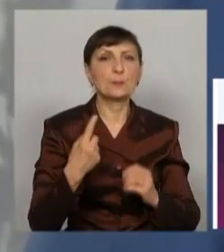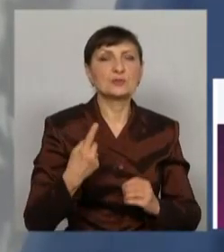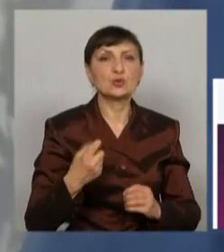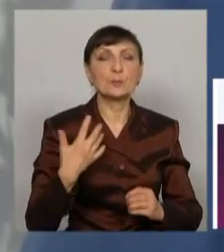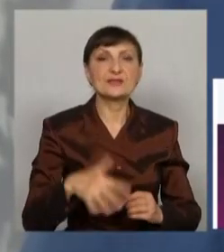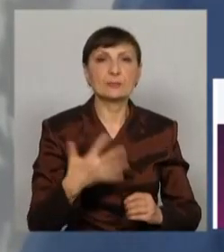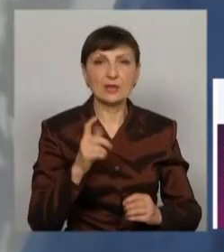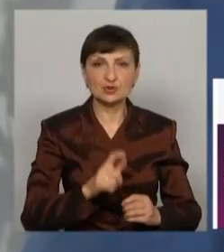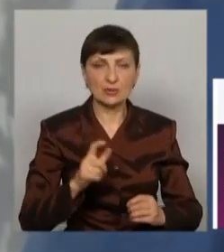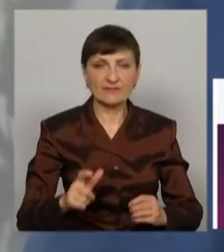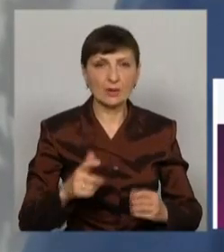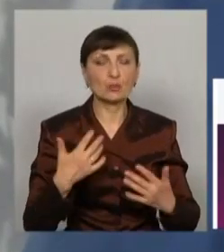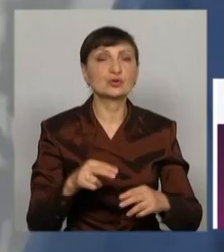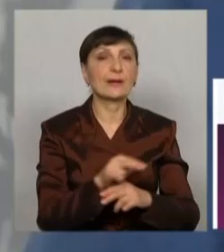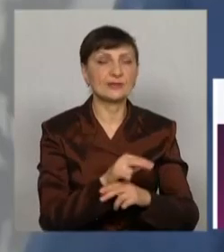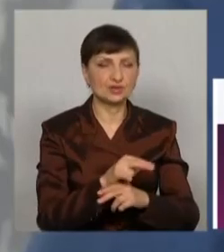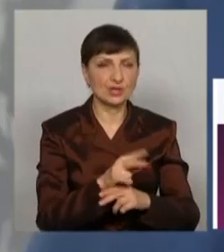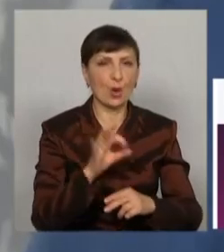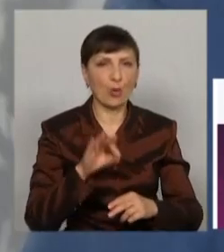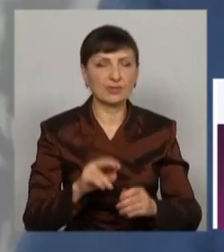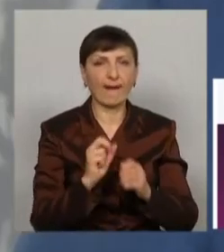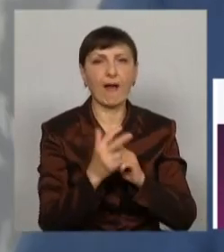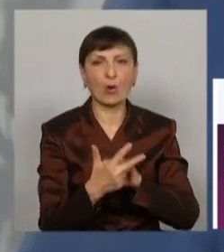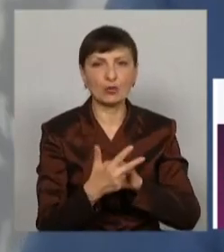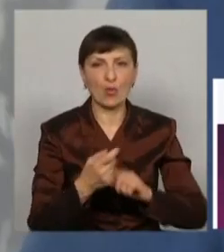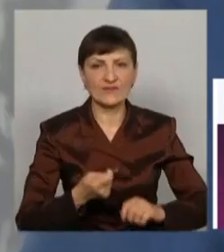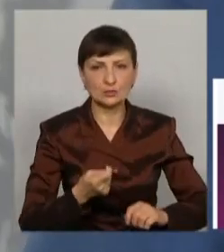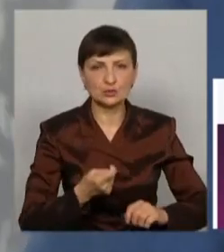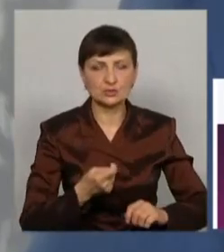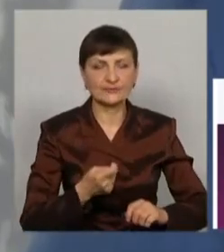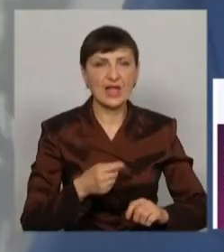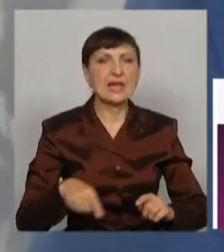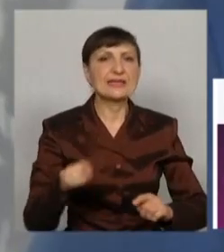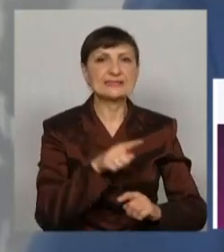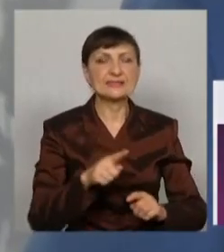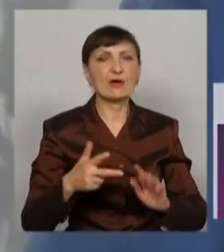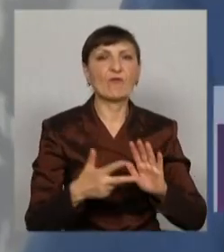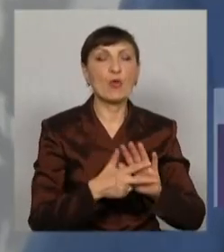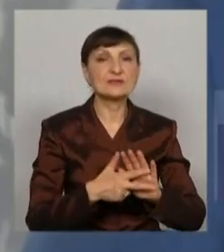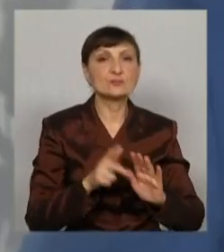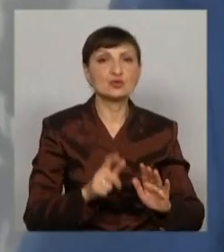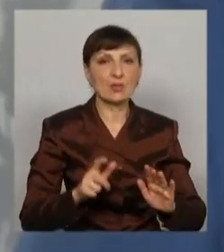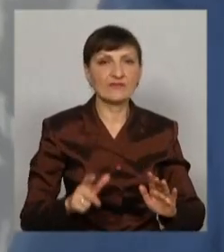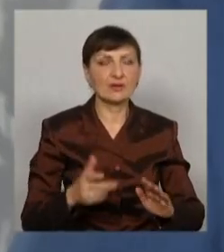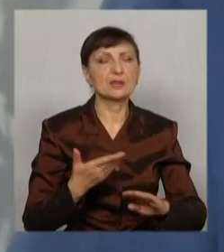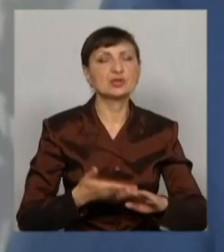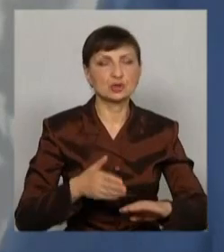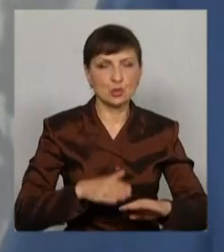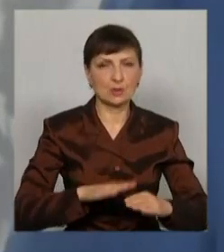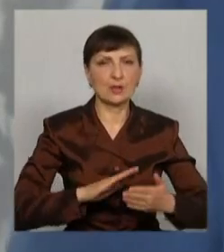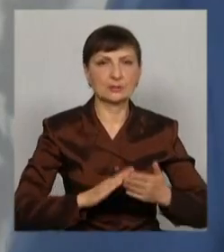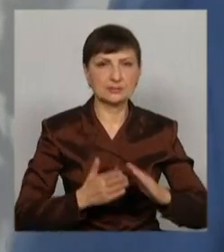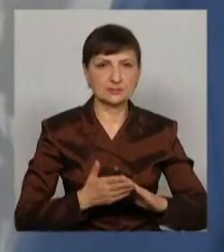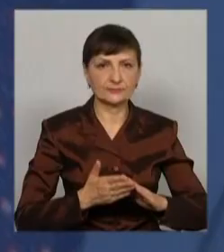1155 человек получают лечение от коронавирусной инфекции. Из них 8 пациентов находятся в тяжелом состоянии.